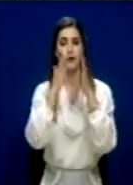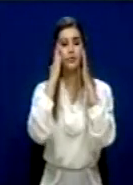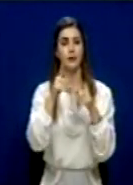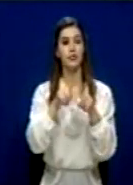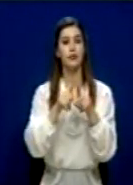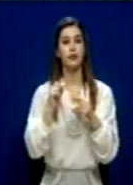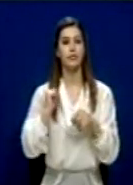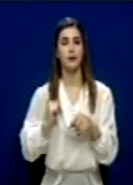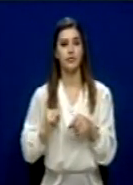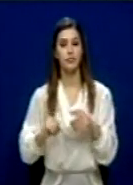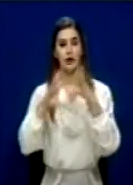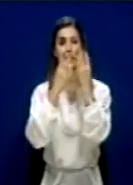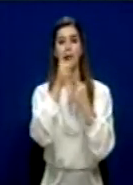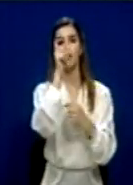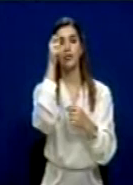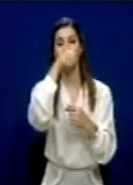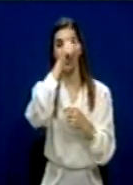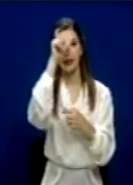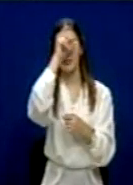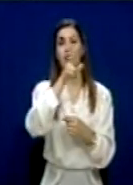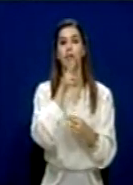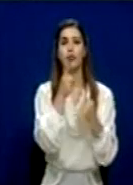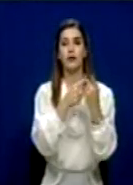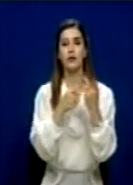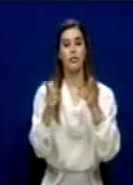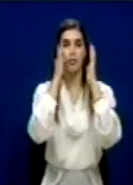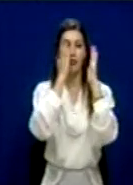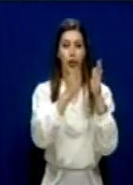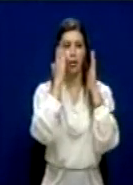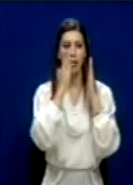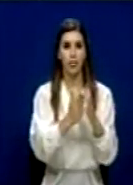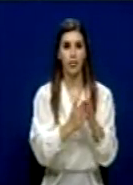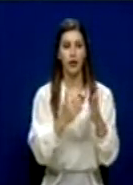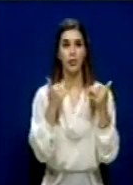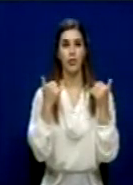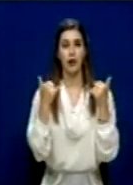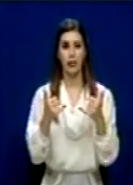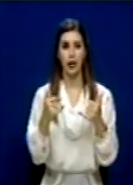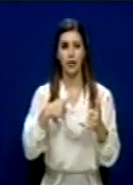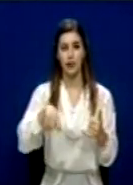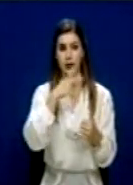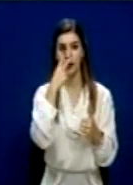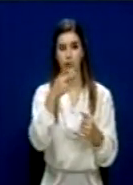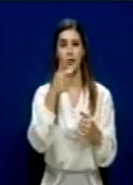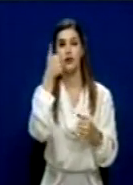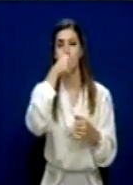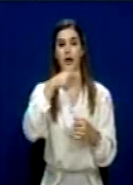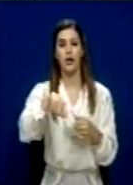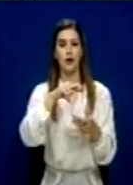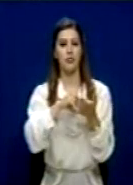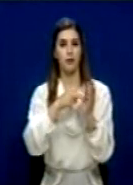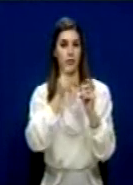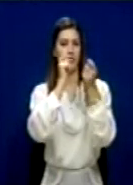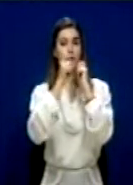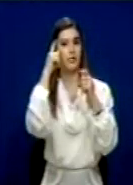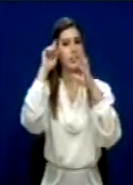qafën ndaj kërkesave të Serbisë edhe pushtetit të Serbisë në Kosovë. Edhe tash po shitni thuti nuk po e dim se çfarë po bën marrveshja.